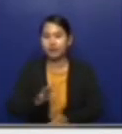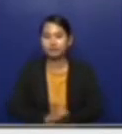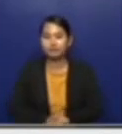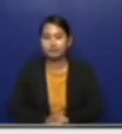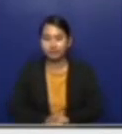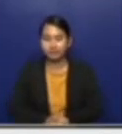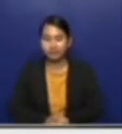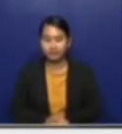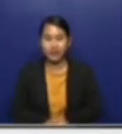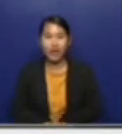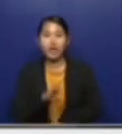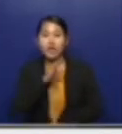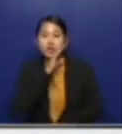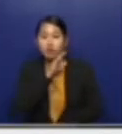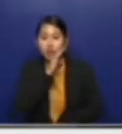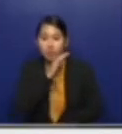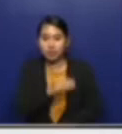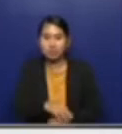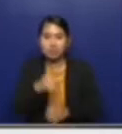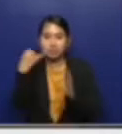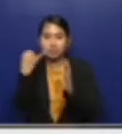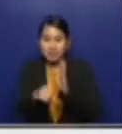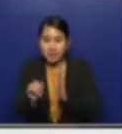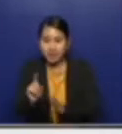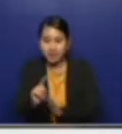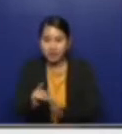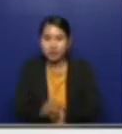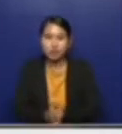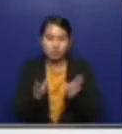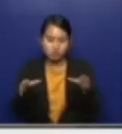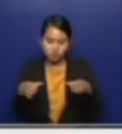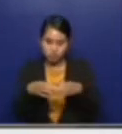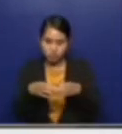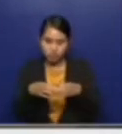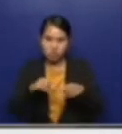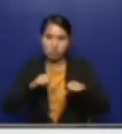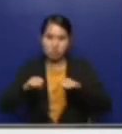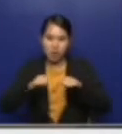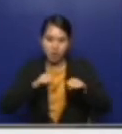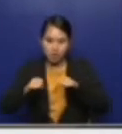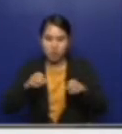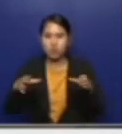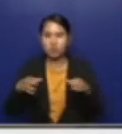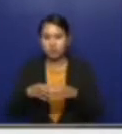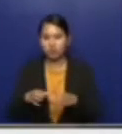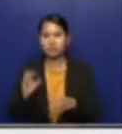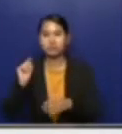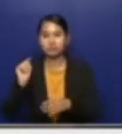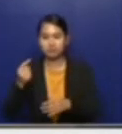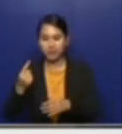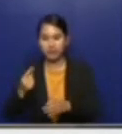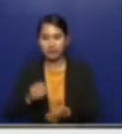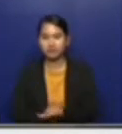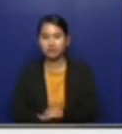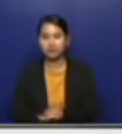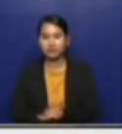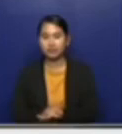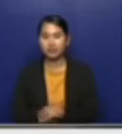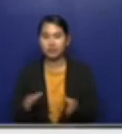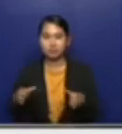ถ้าผิดพลาดคนรุ่นกลางเก่ากลางใหม่จะไปบวกกับคนรุ่นใหม่ทัน